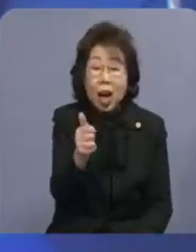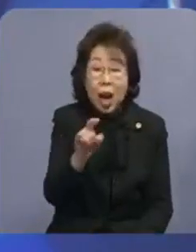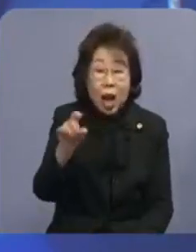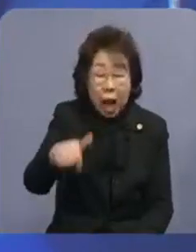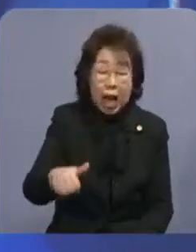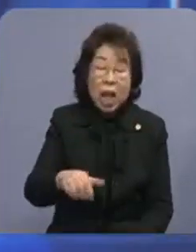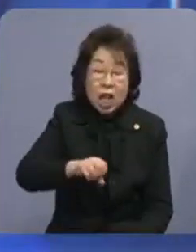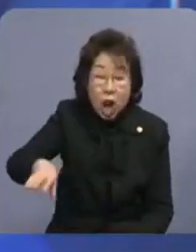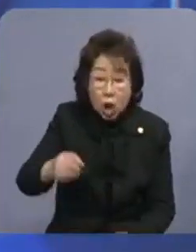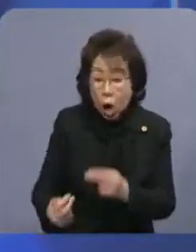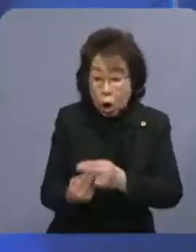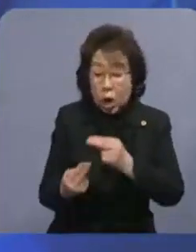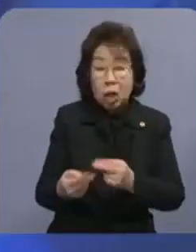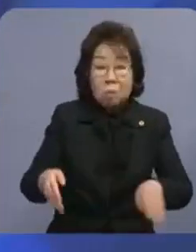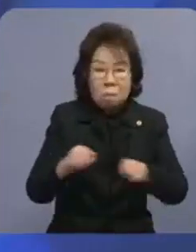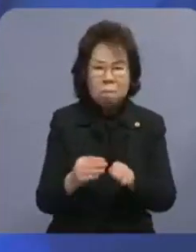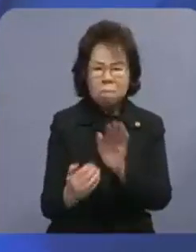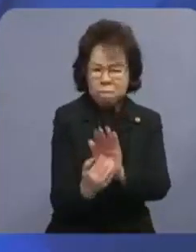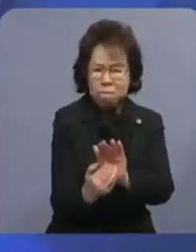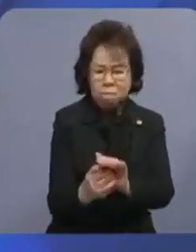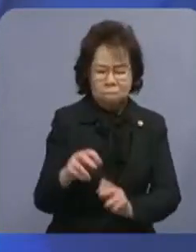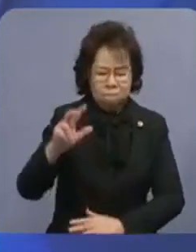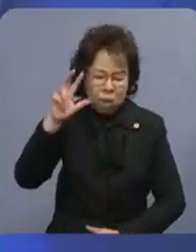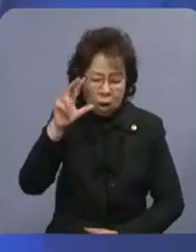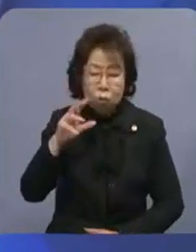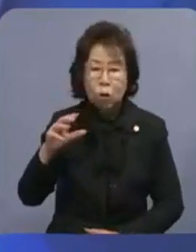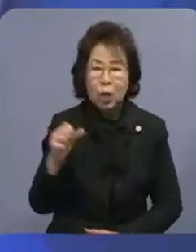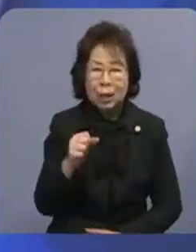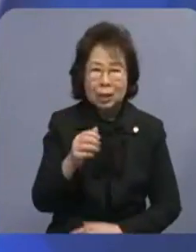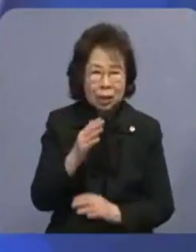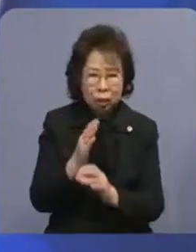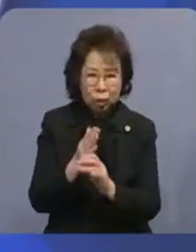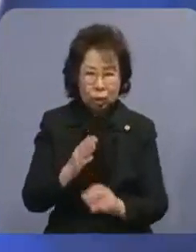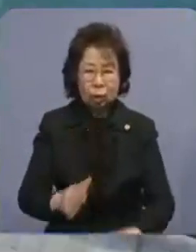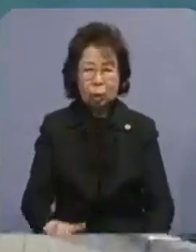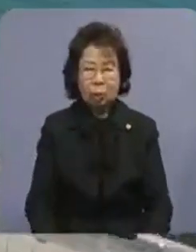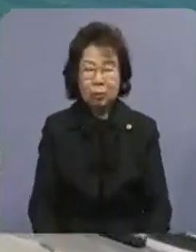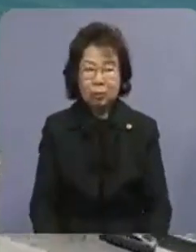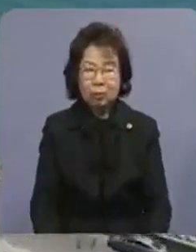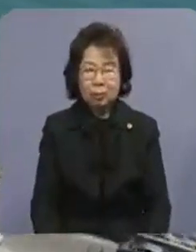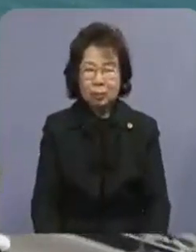설치를 막아내겠다며 각오를 다졌습니다 보통 이준석 기자입니다